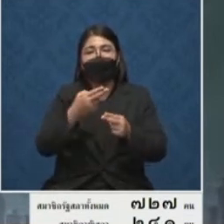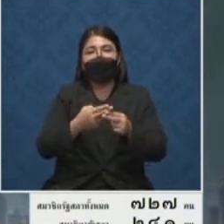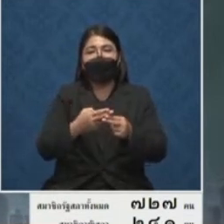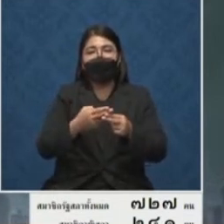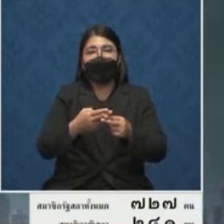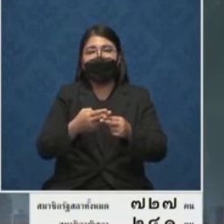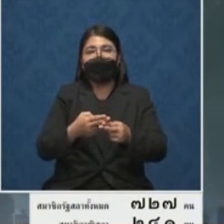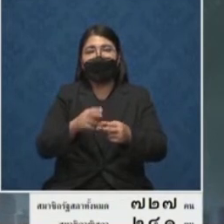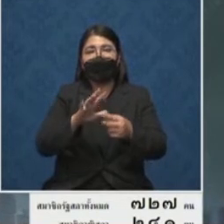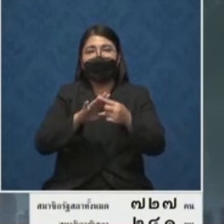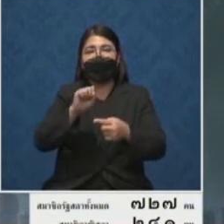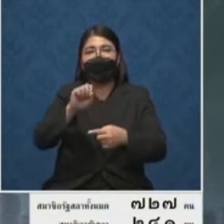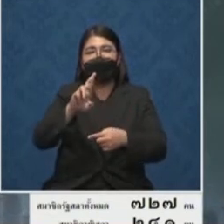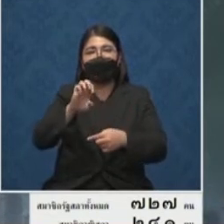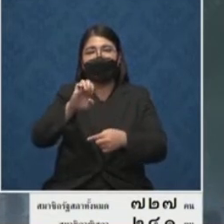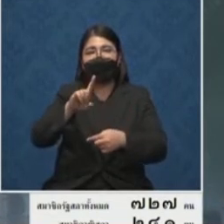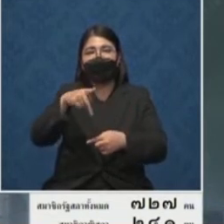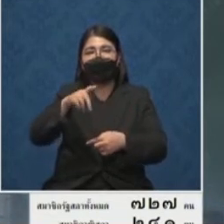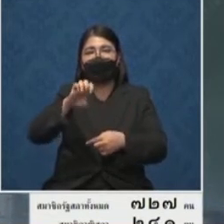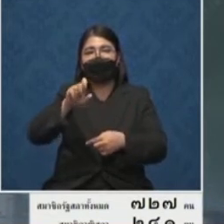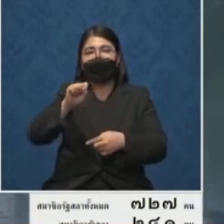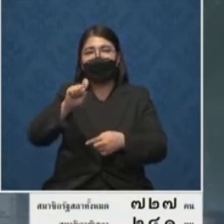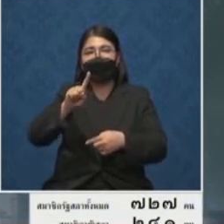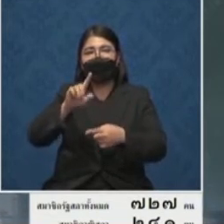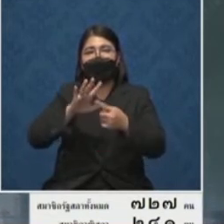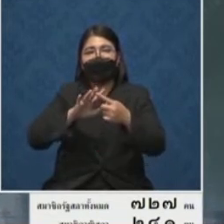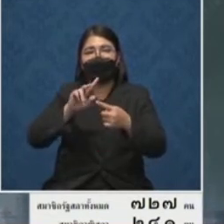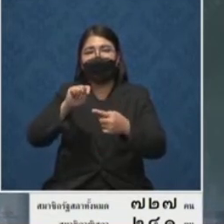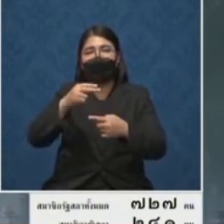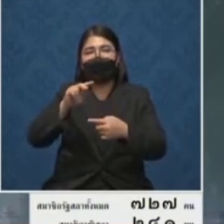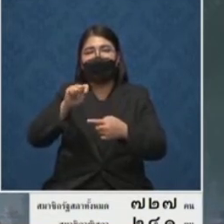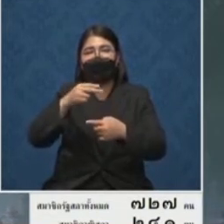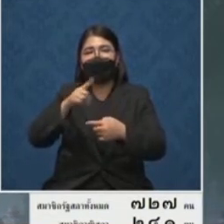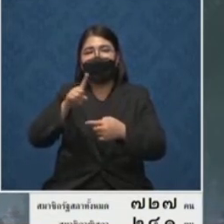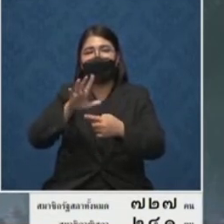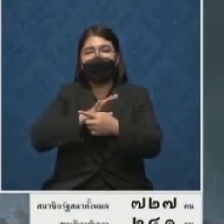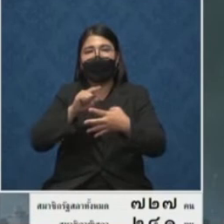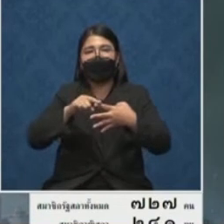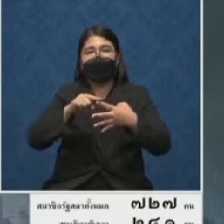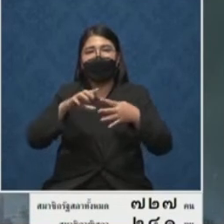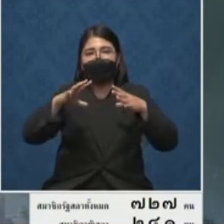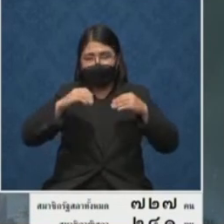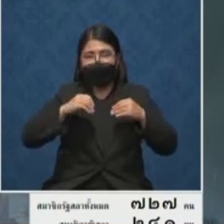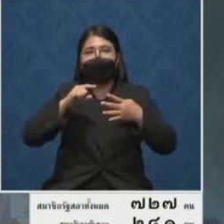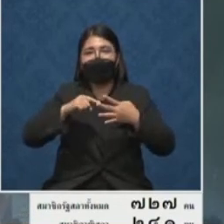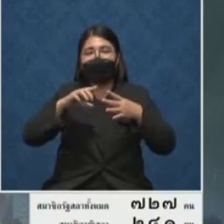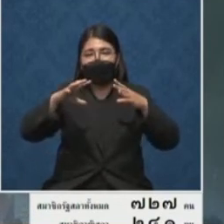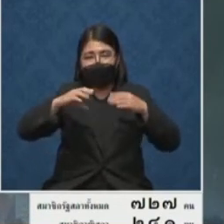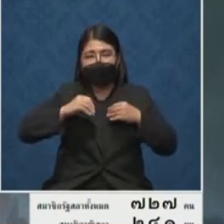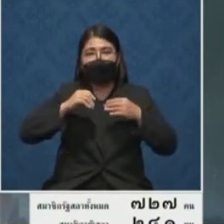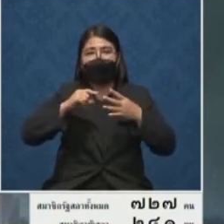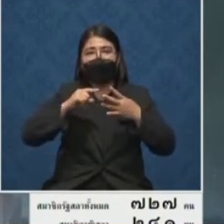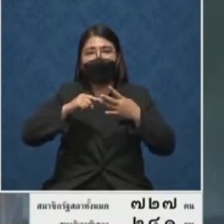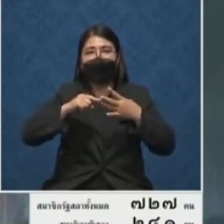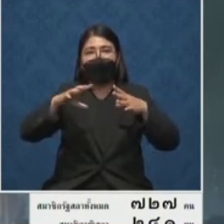657พลตำรวจเอกเสรีพิสุทธิ์เตมียเวท 1รับหลักการ